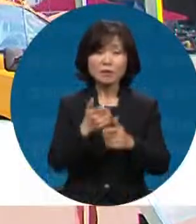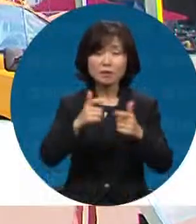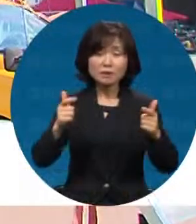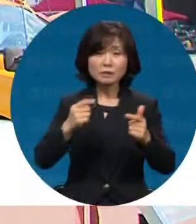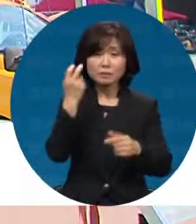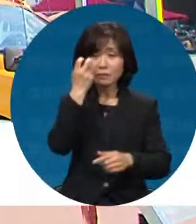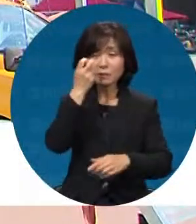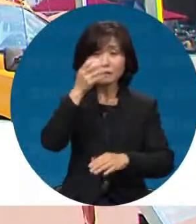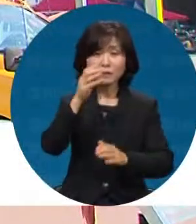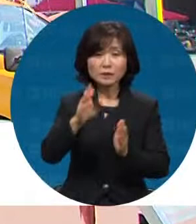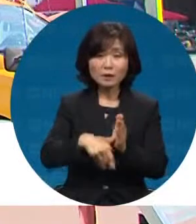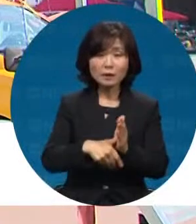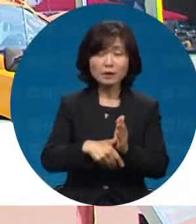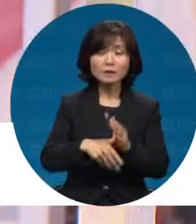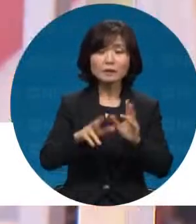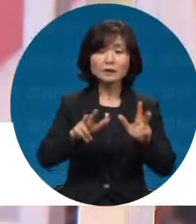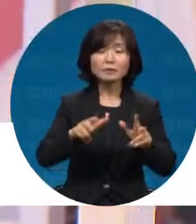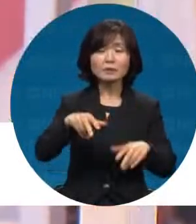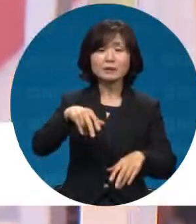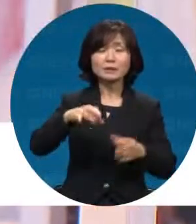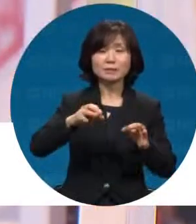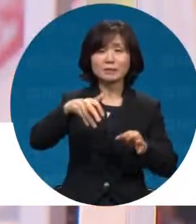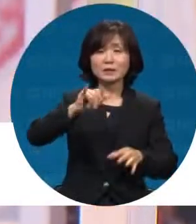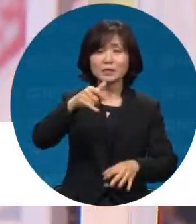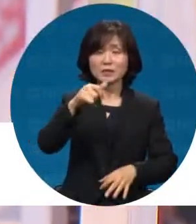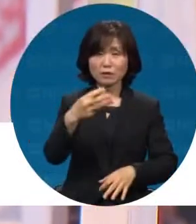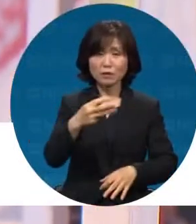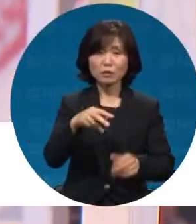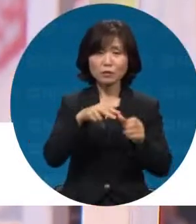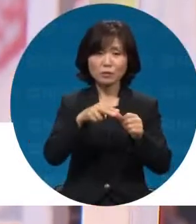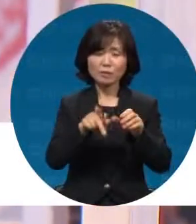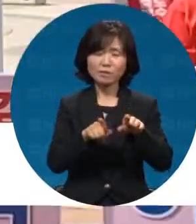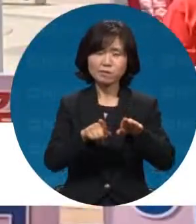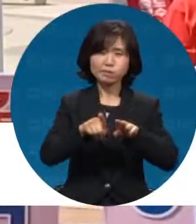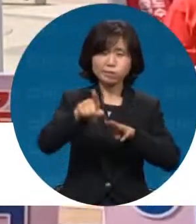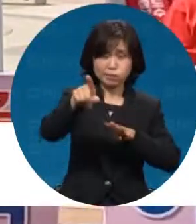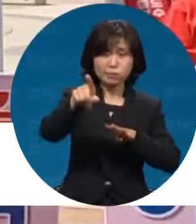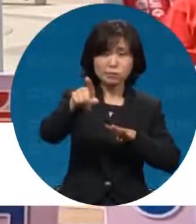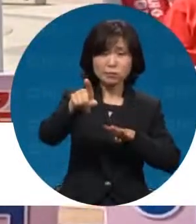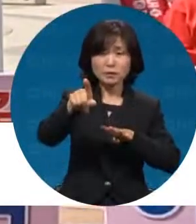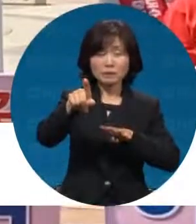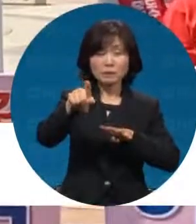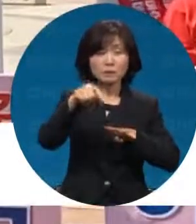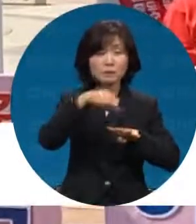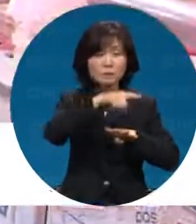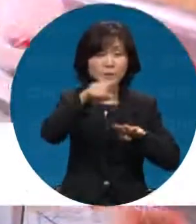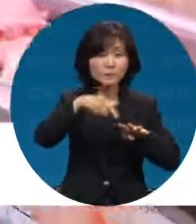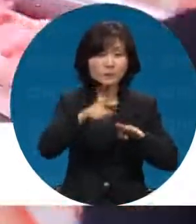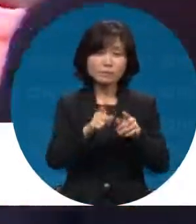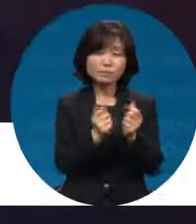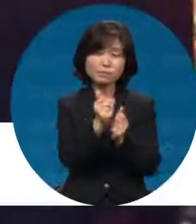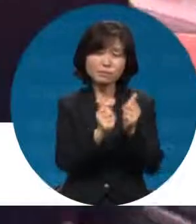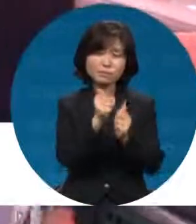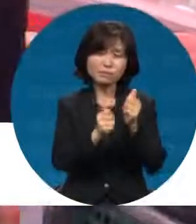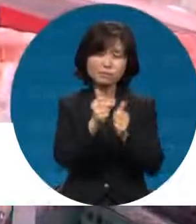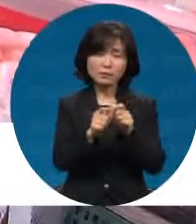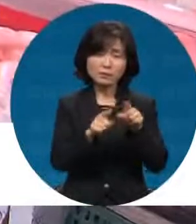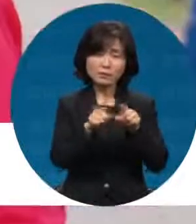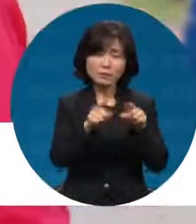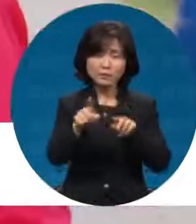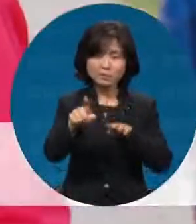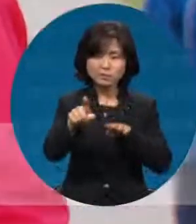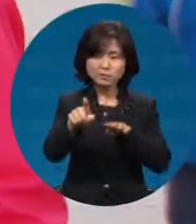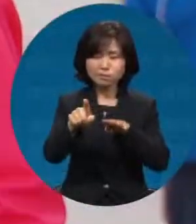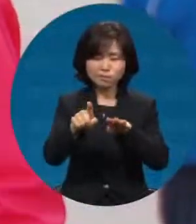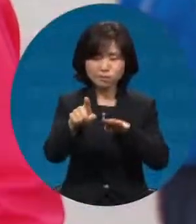여론조사에 선 현재 교육감 인 김지철 후보가 3 2 로 나선 가운데 나머지 후보들이 치열하게 경쟁하며 맨 추격하고